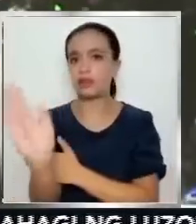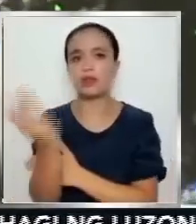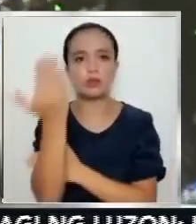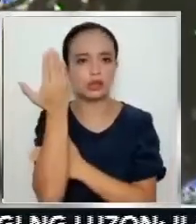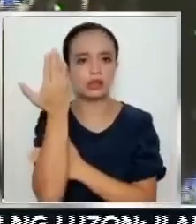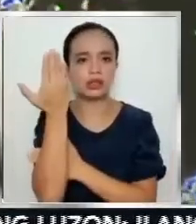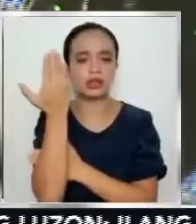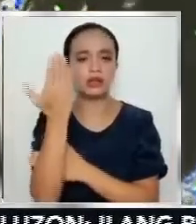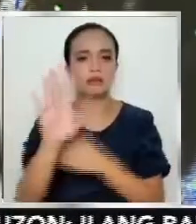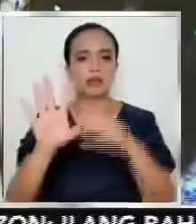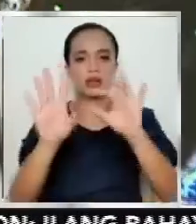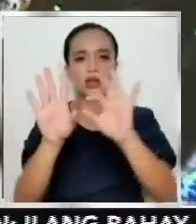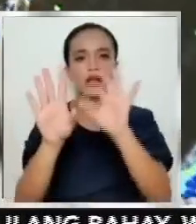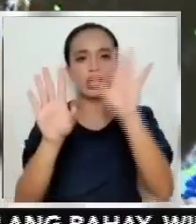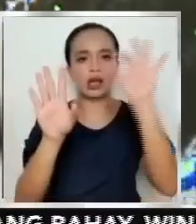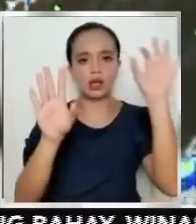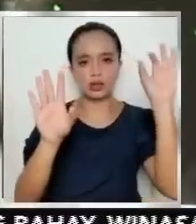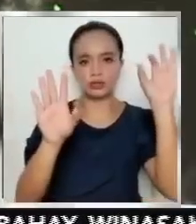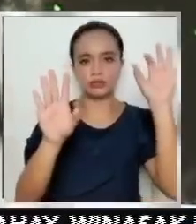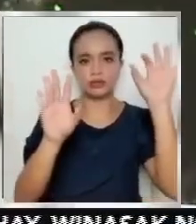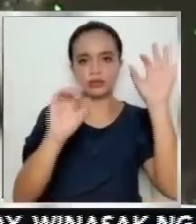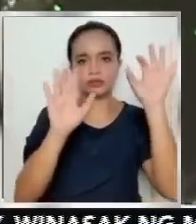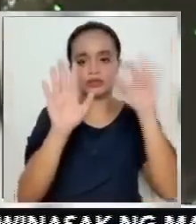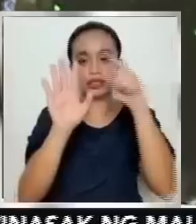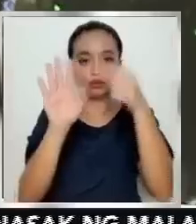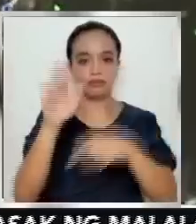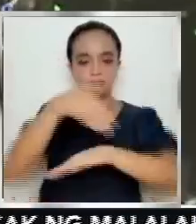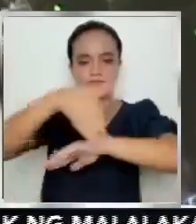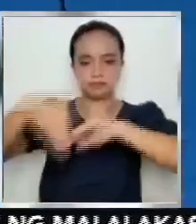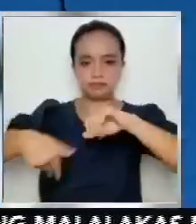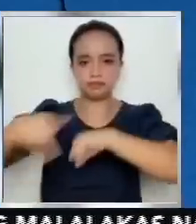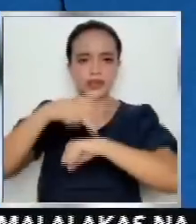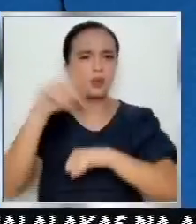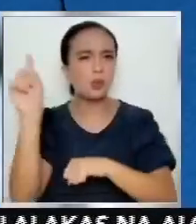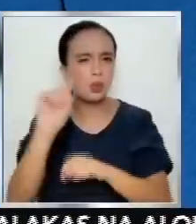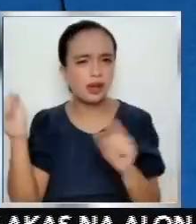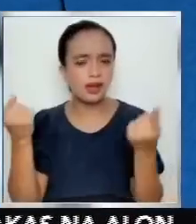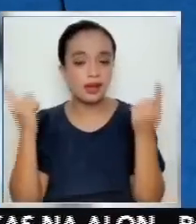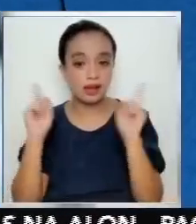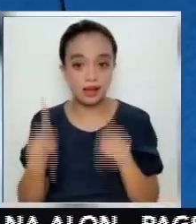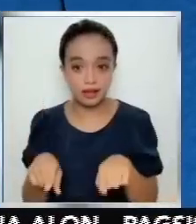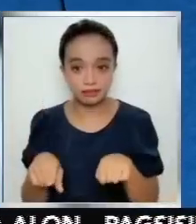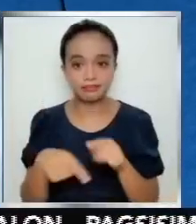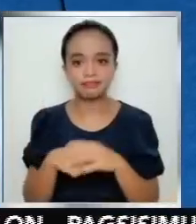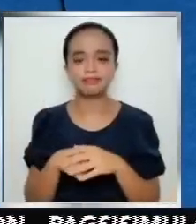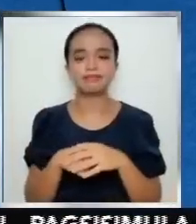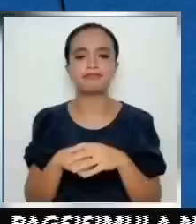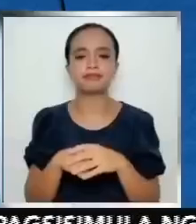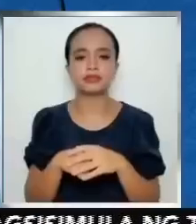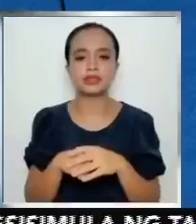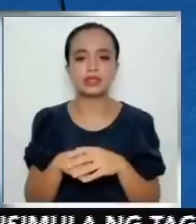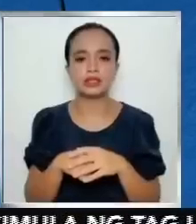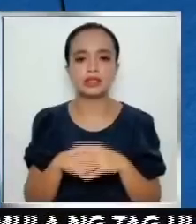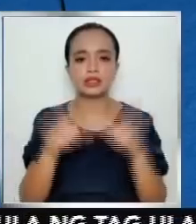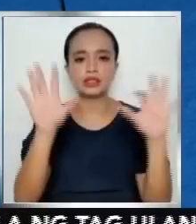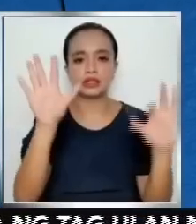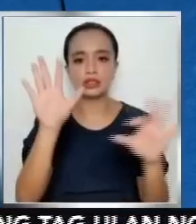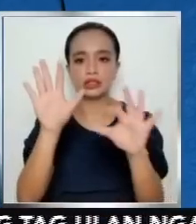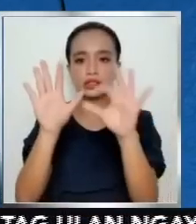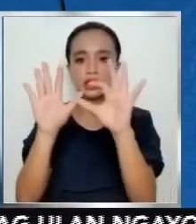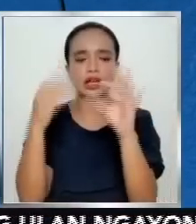northern boundary ng ating area of responsibility. Ang nangyayari kasi sa magkabilang side nito, sa kanluran at silangang bahagi, may tinatawag